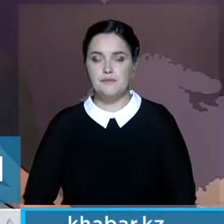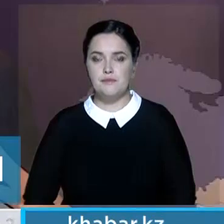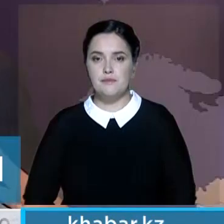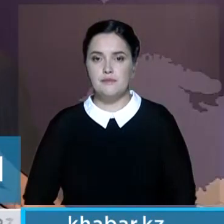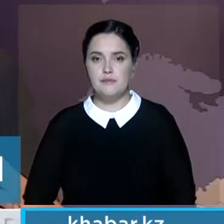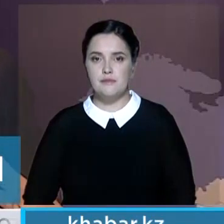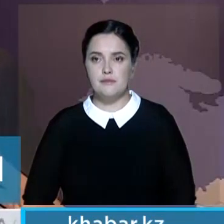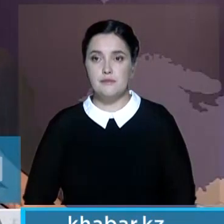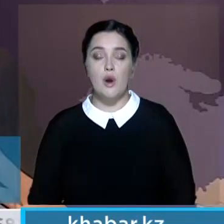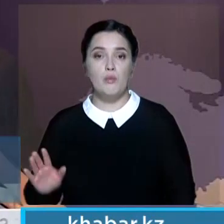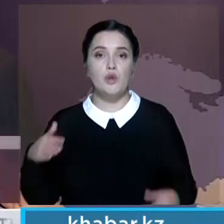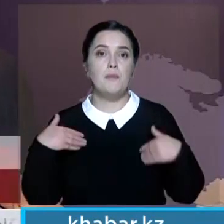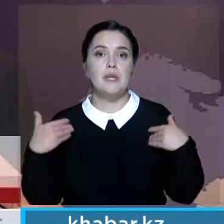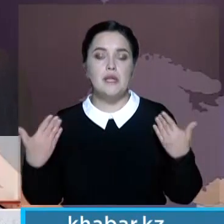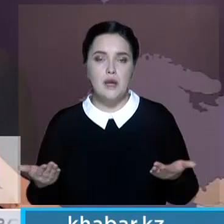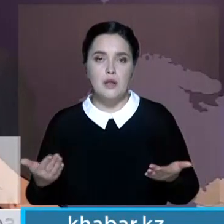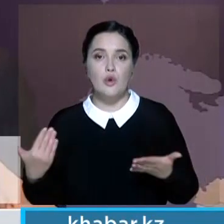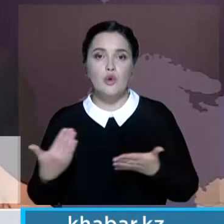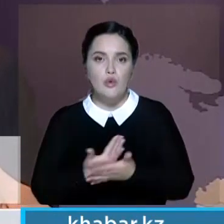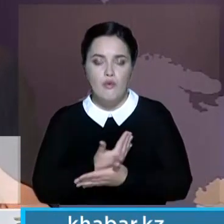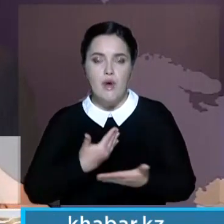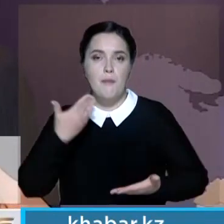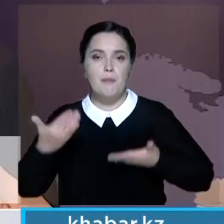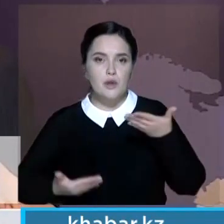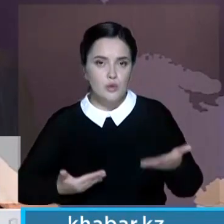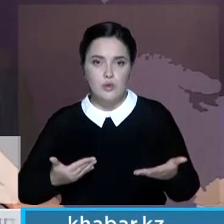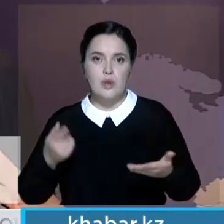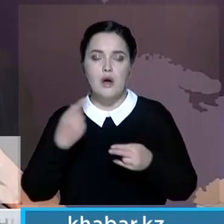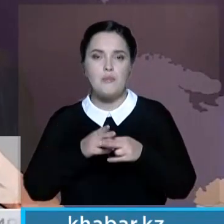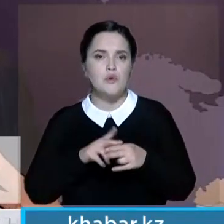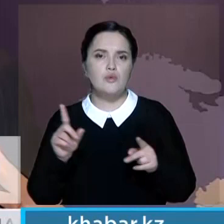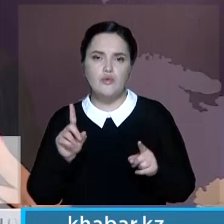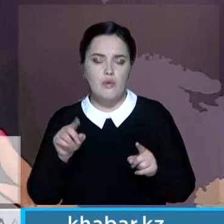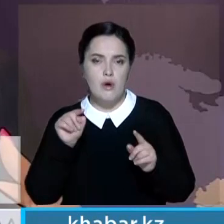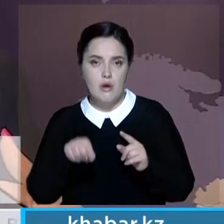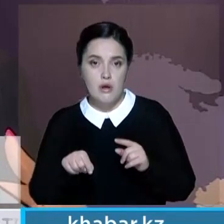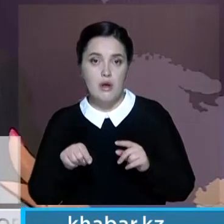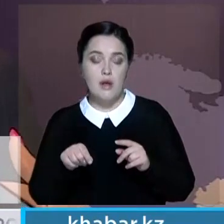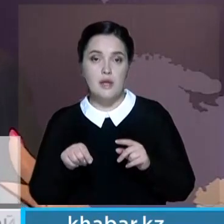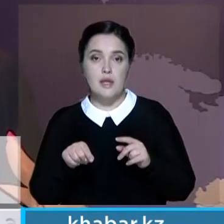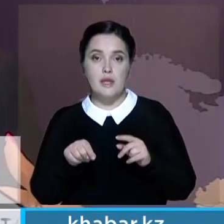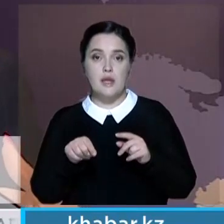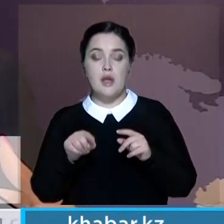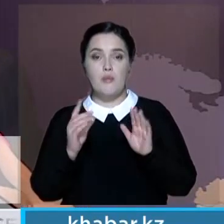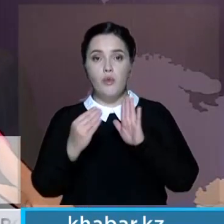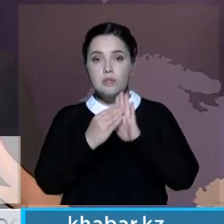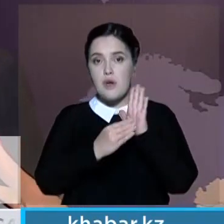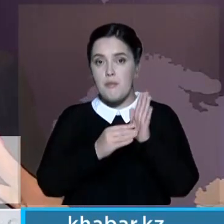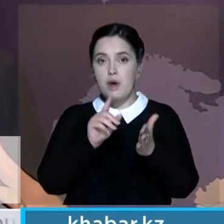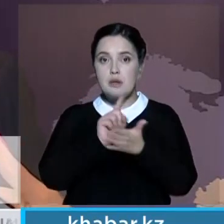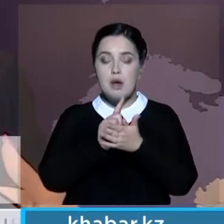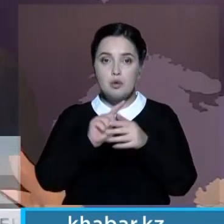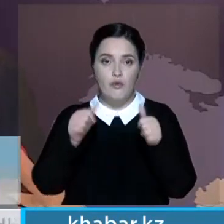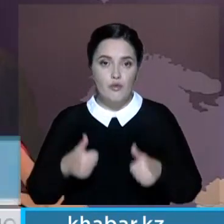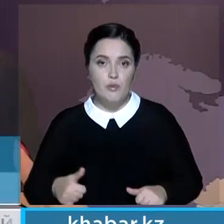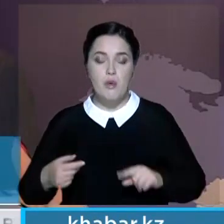Мы будем предлагать новые подходы, которые заключаются в представлении при заполнении налоговых форм.